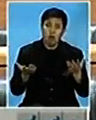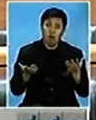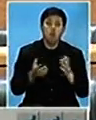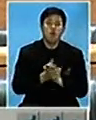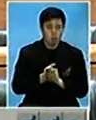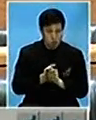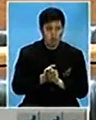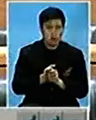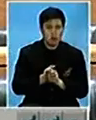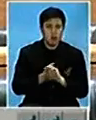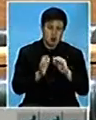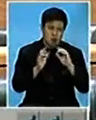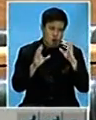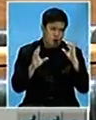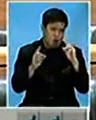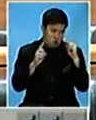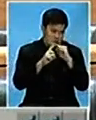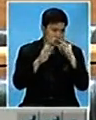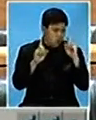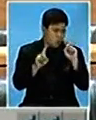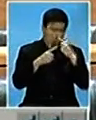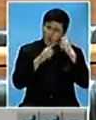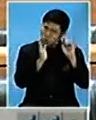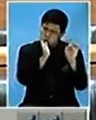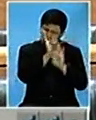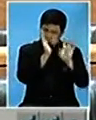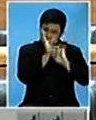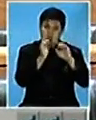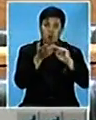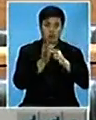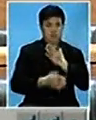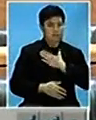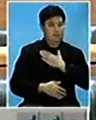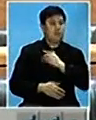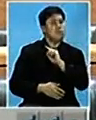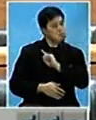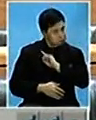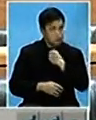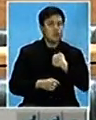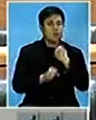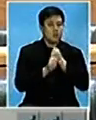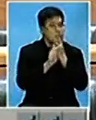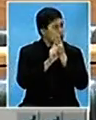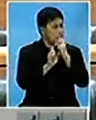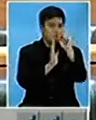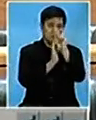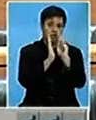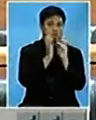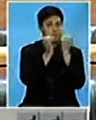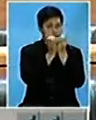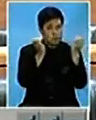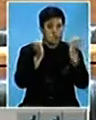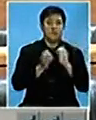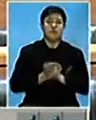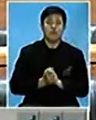มันต้องมีคำตอบสุดท้ายคำตอบสุดท้ายวันนี้ท่านต้องบอกว่านี่คือหน้าที่ของผมตามบทบัญญัติแห่งรัฐธรรมนูญและที่สำ